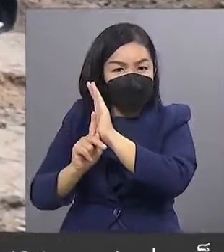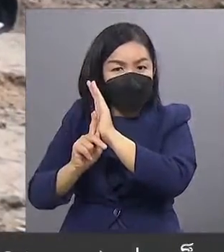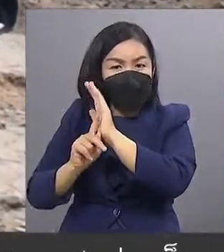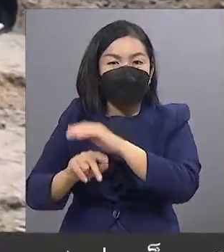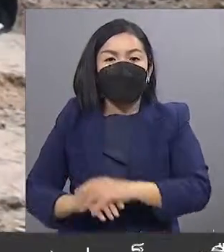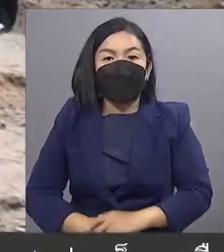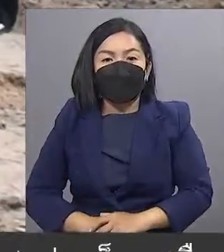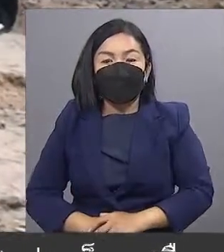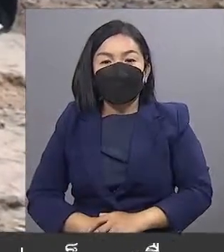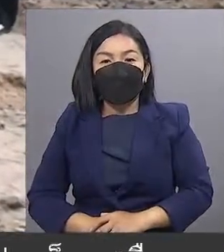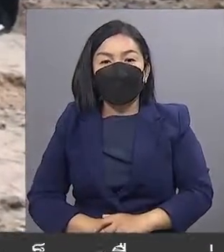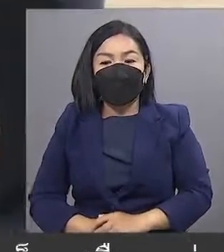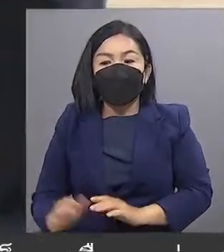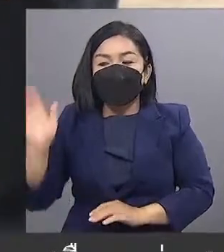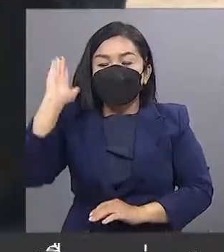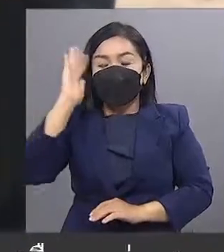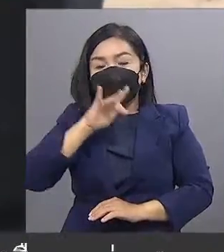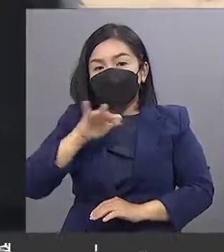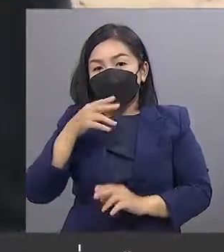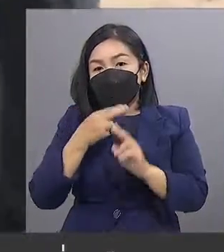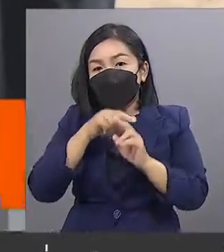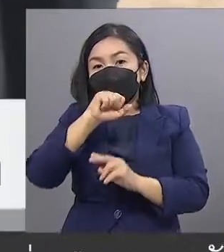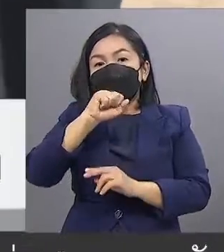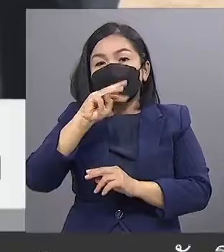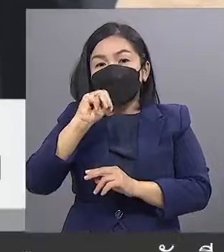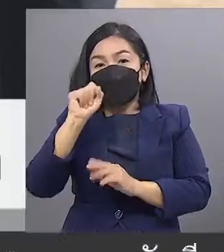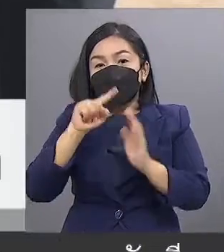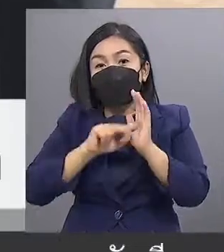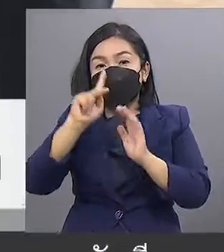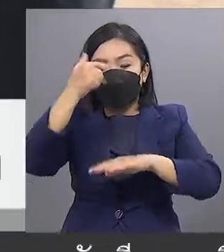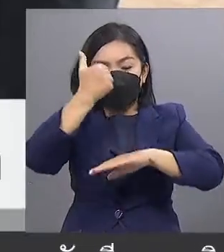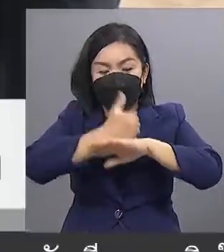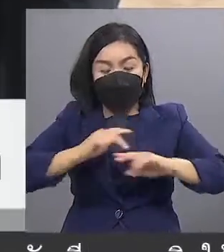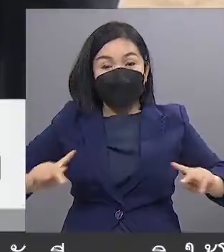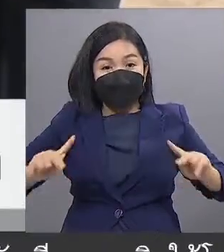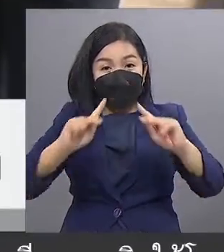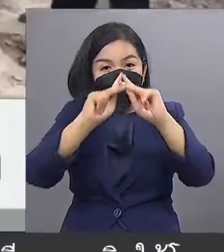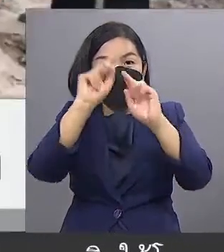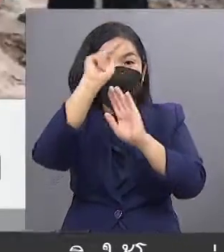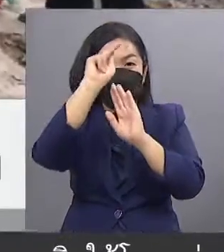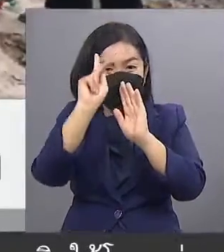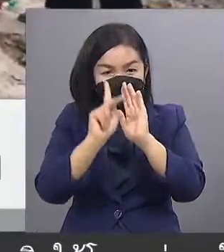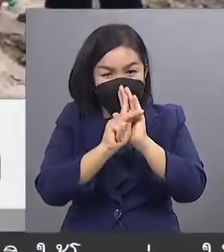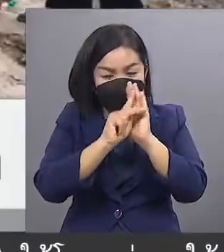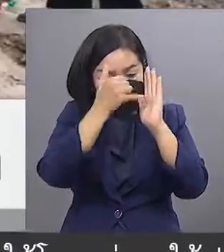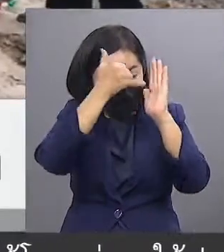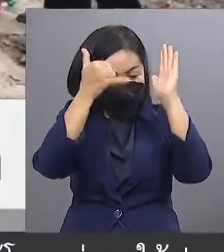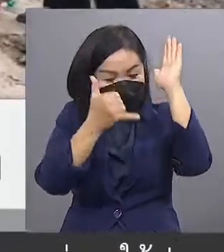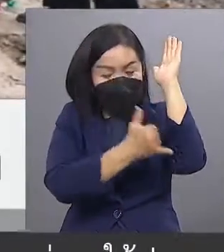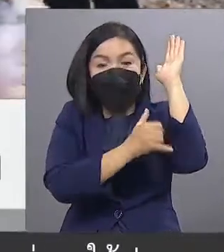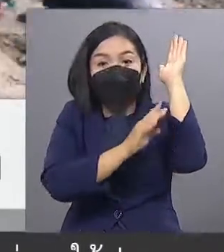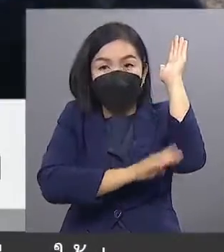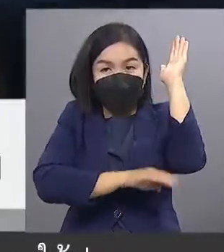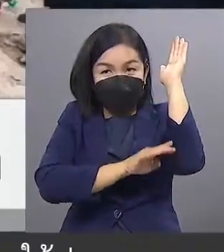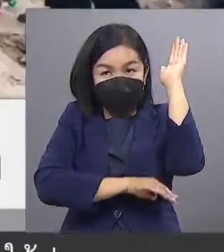1นายสมศักดิ์เทพสุทินรัฐมนตรีกระทรวงยุติธรรมไปในหลายจังหวัดภาคใต้นะคะเพื่อที่จะไปสร้างการรับรู้